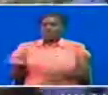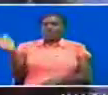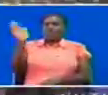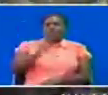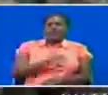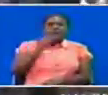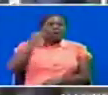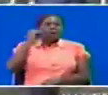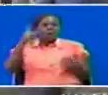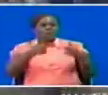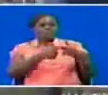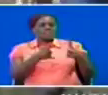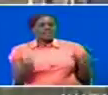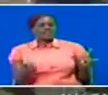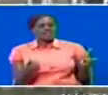nyumbani huanza.